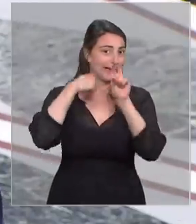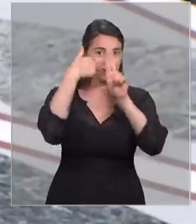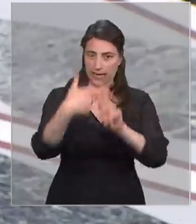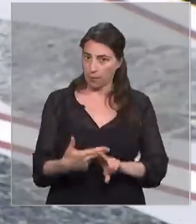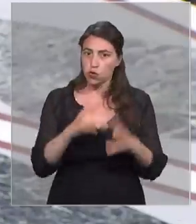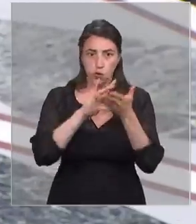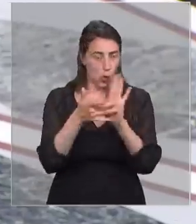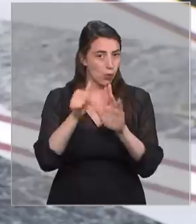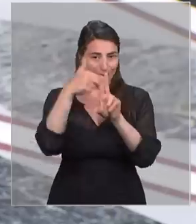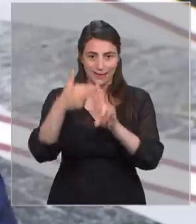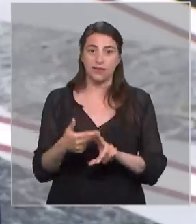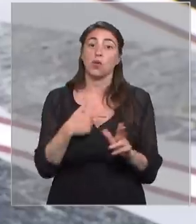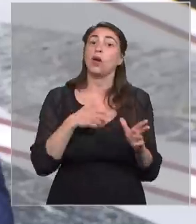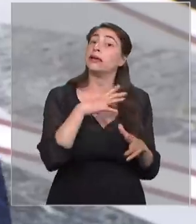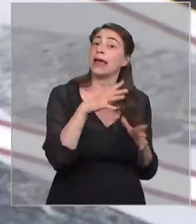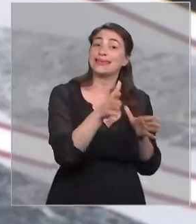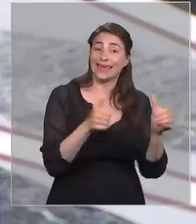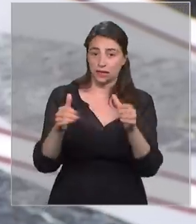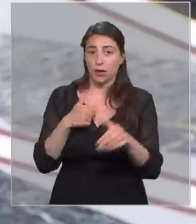des secteurs que certes je connais bien, mais...